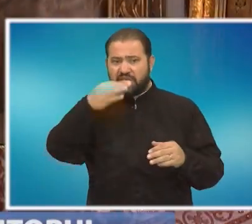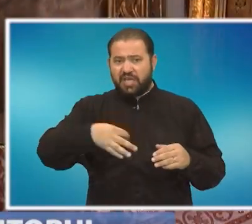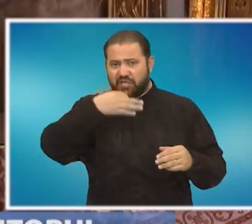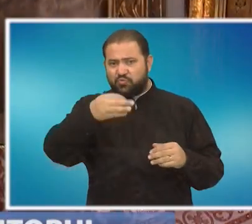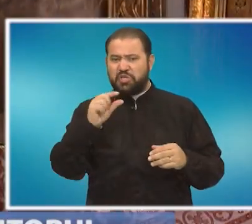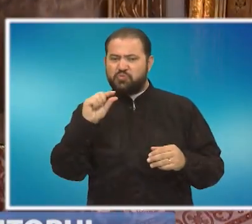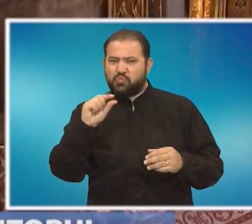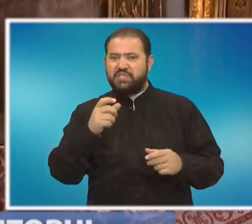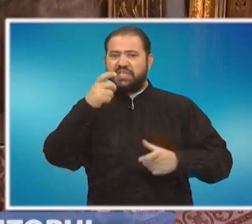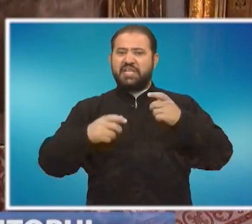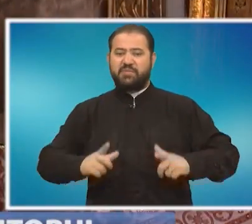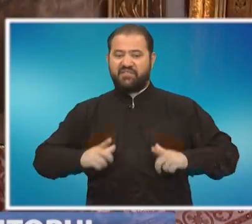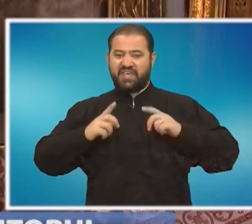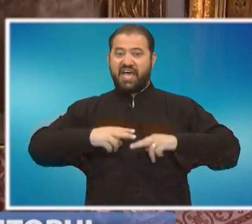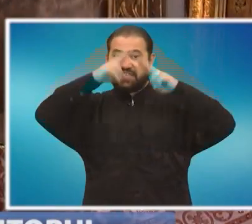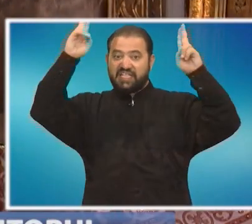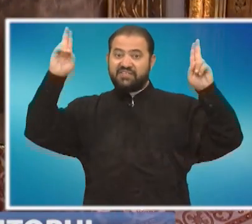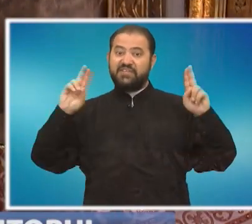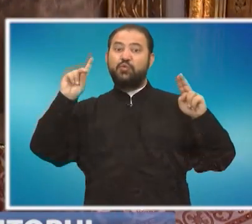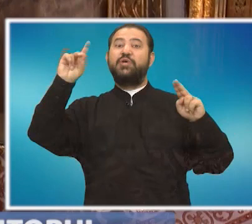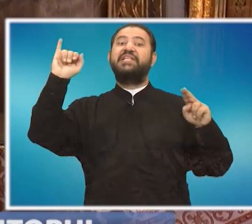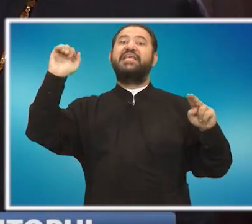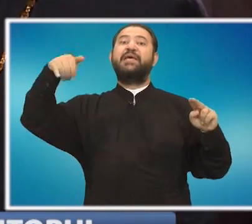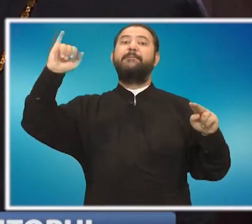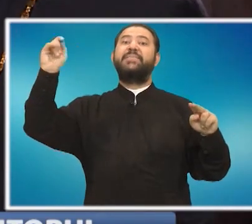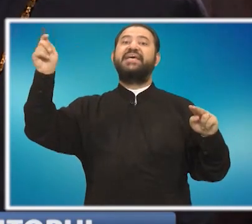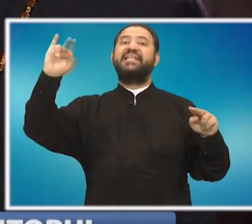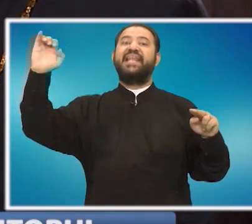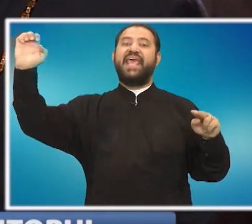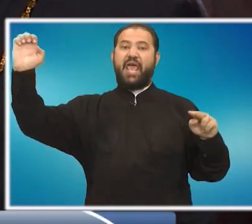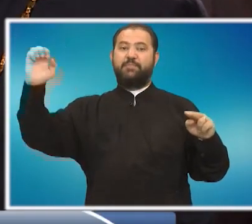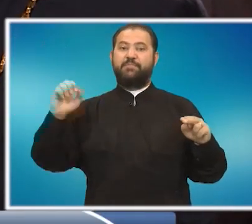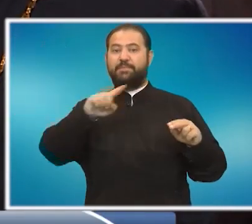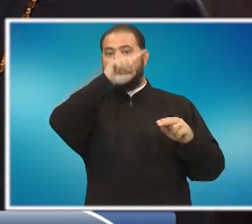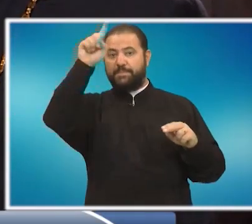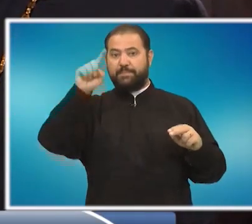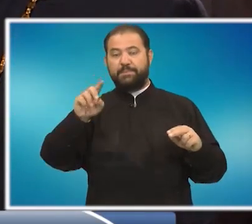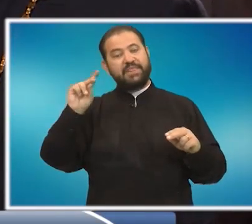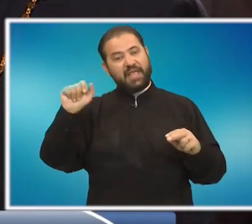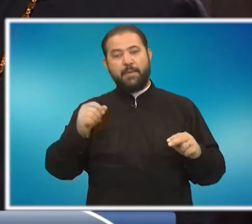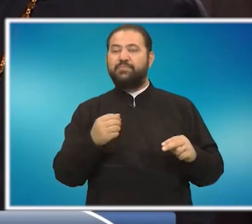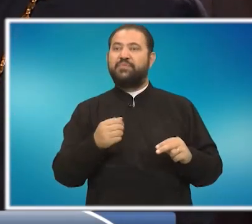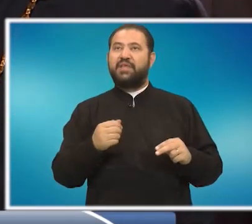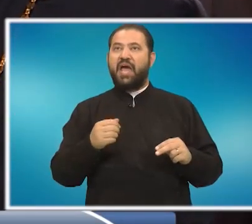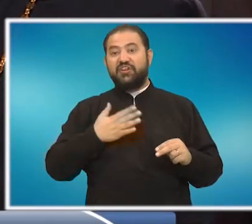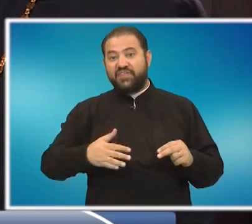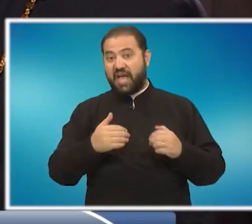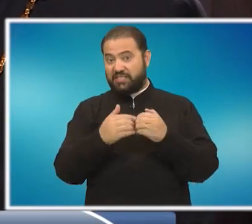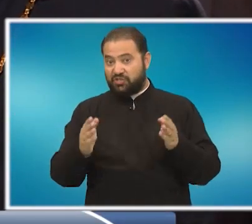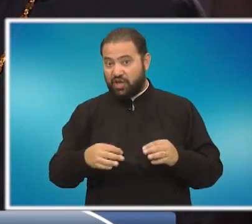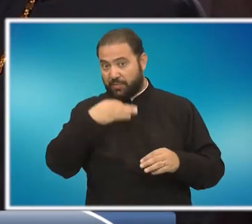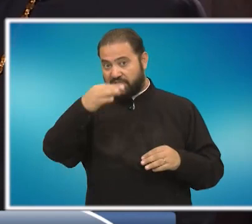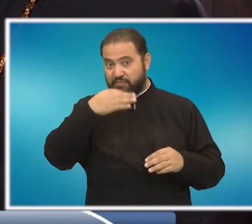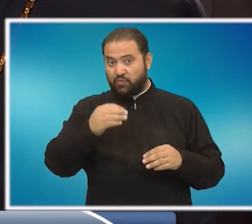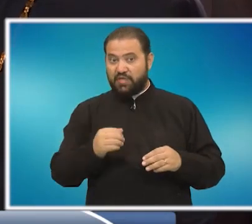un pic despre viața Sfântului Dimitrie cel Nou. Aș vrea să încep prin a remarca faptul că Sfântul Dimitrie